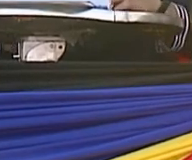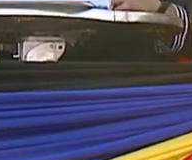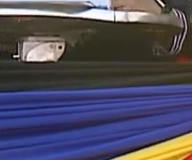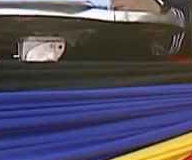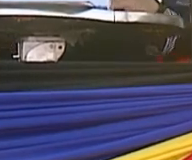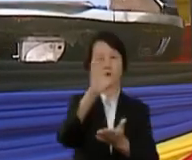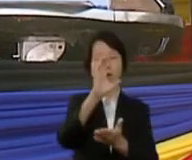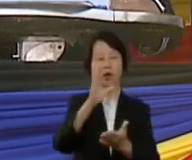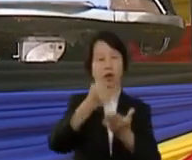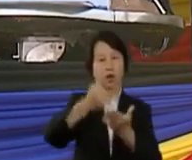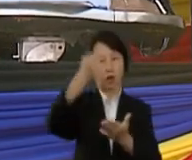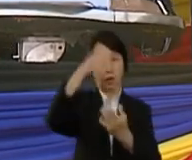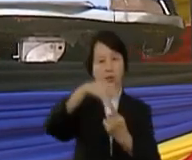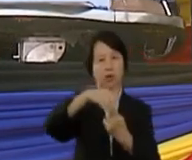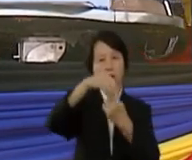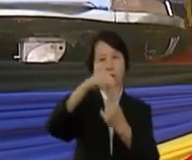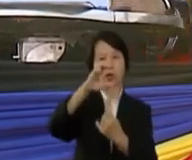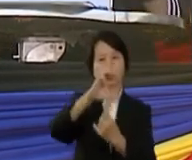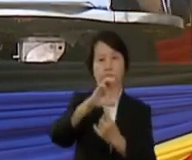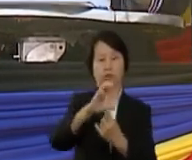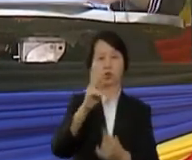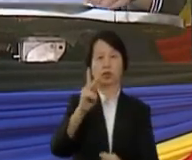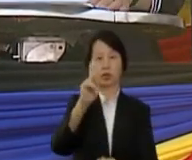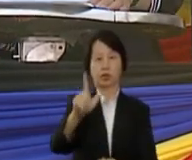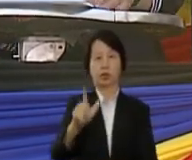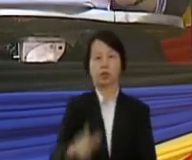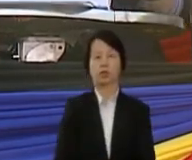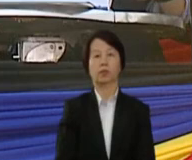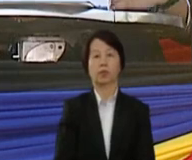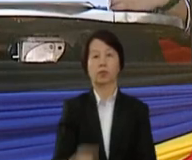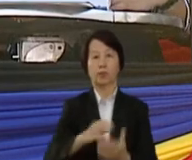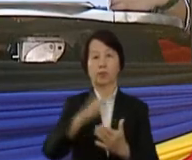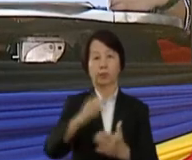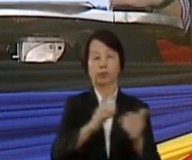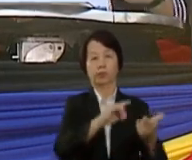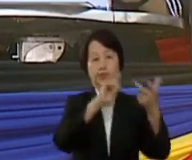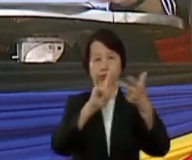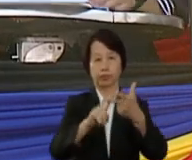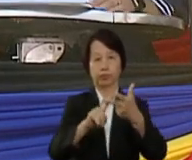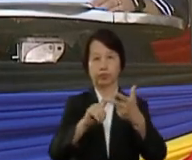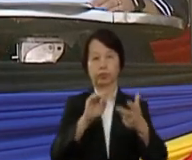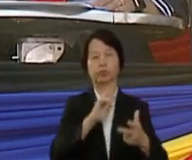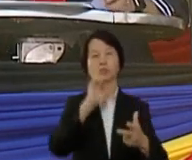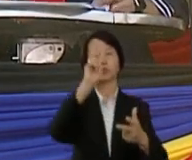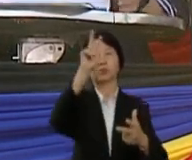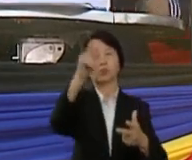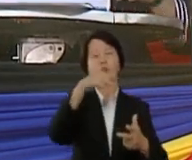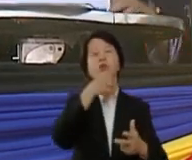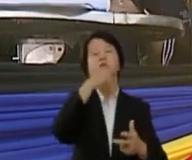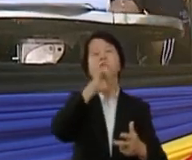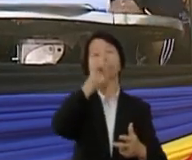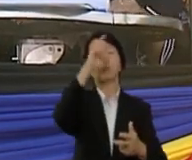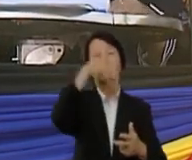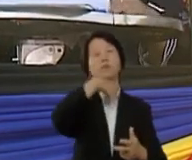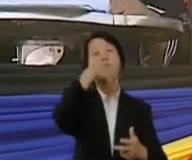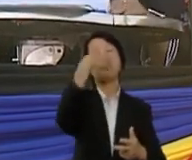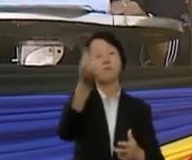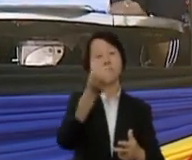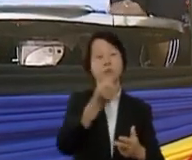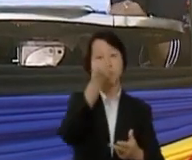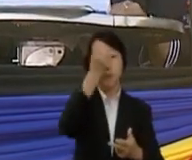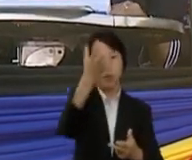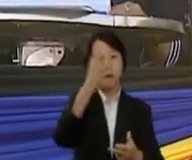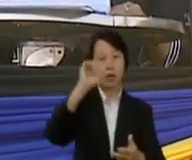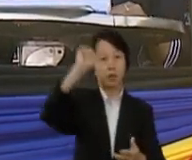Kampus Ilmu Khas Ceras, Kuala Lumpur. Acara disusuli dengan laungan Merdeka sebanyak 7